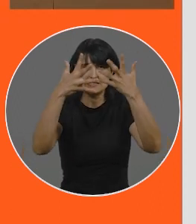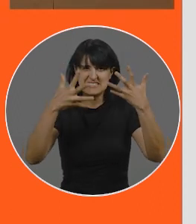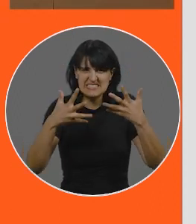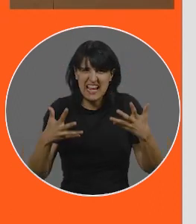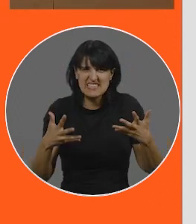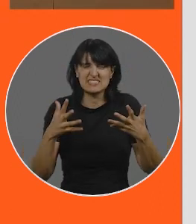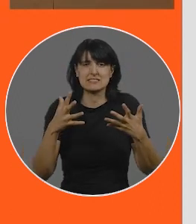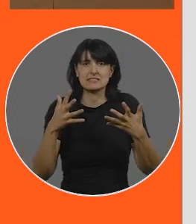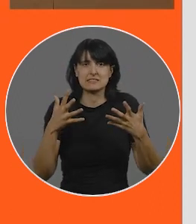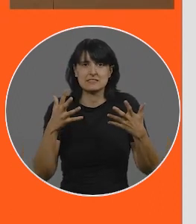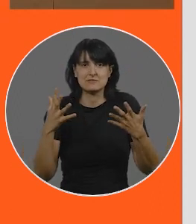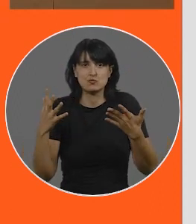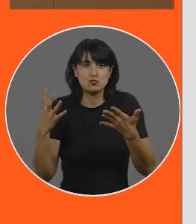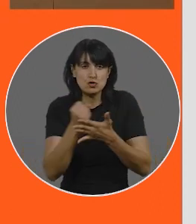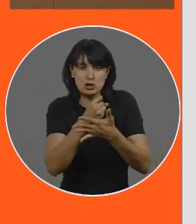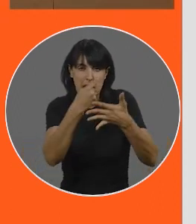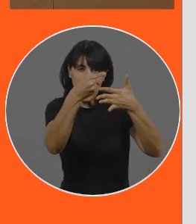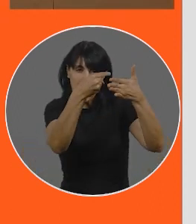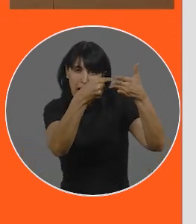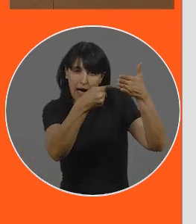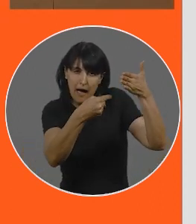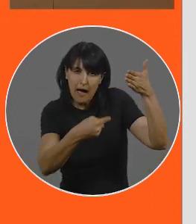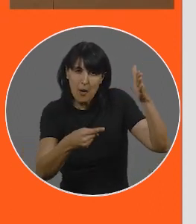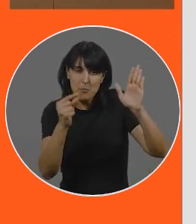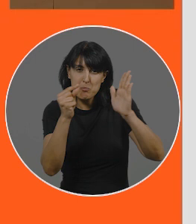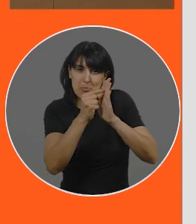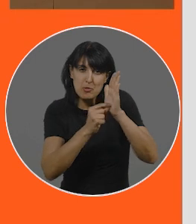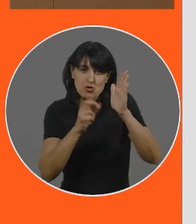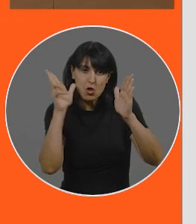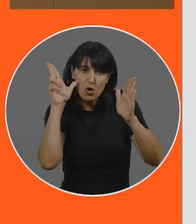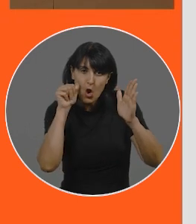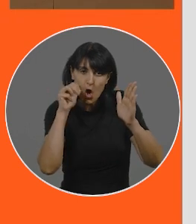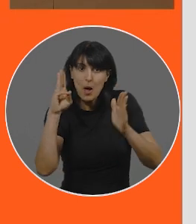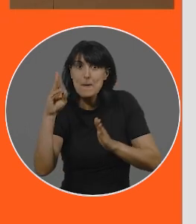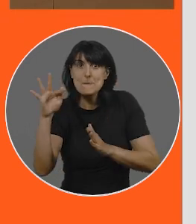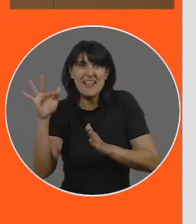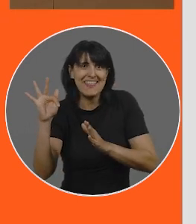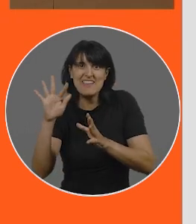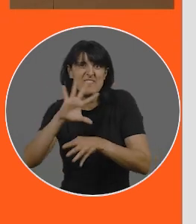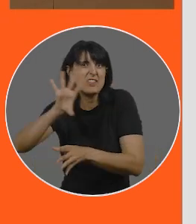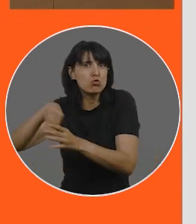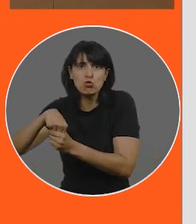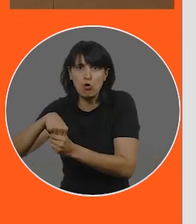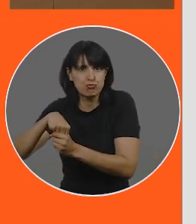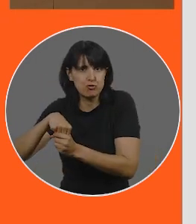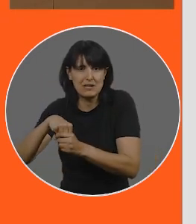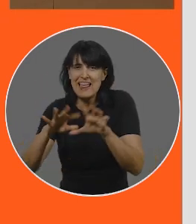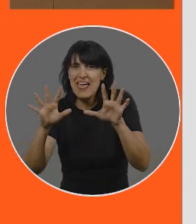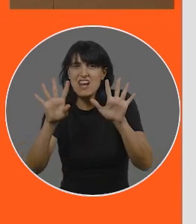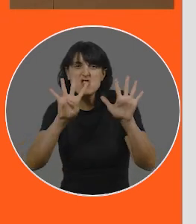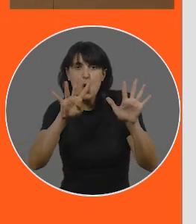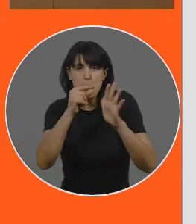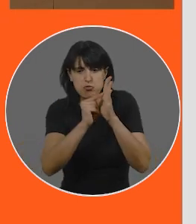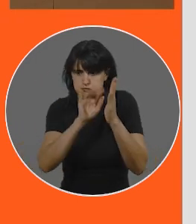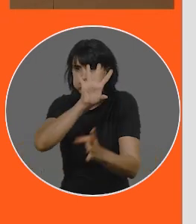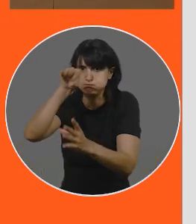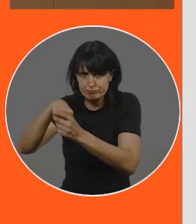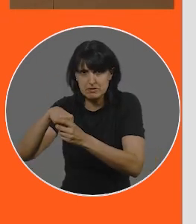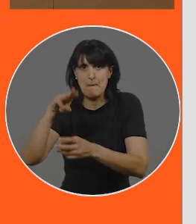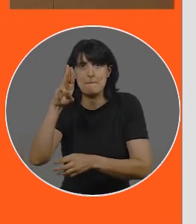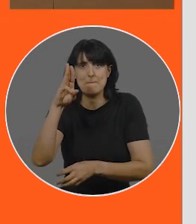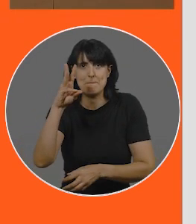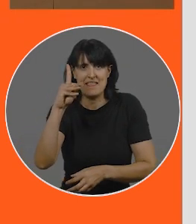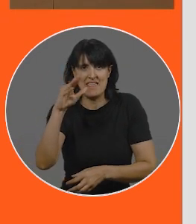pot tenir text, pot tenir tot. Llavors, tot el que hem dit dels punts de dolors d'abans aplica als PDFs. Tot, absolutament